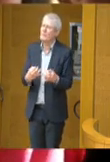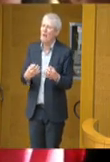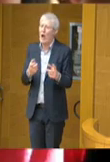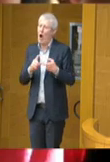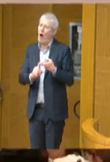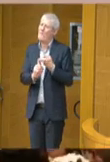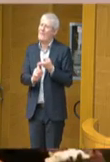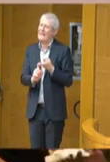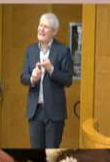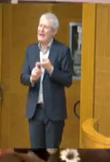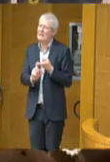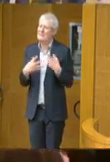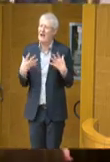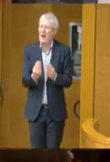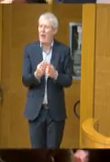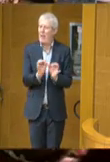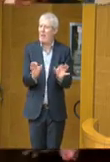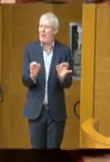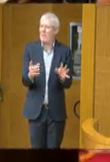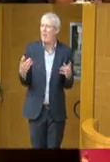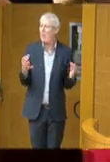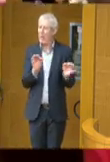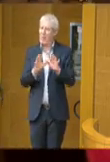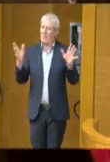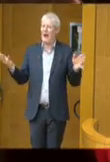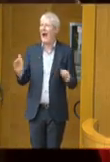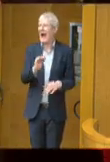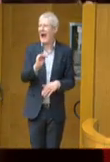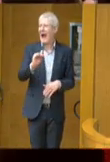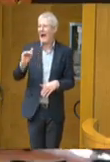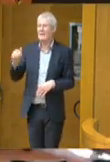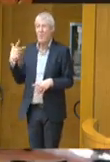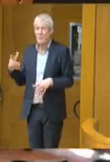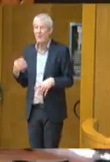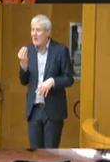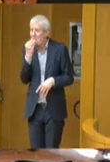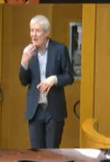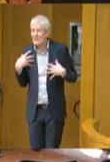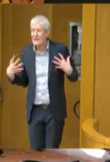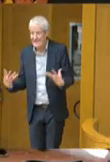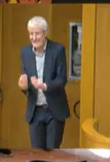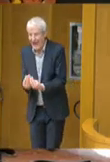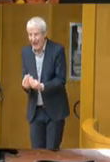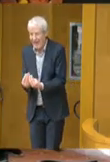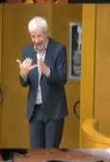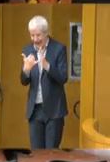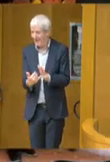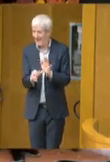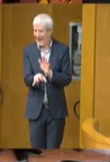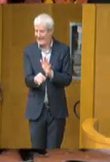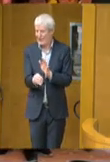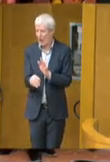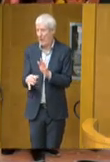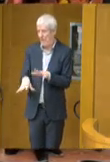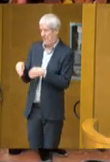e disinvoltura nei rapporti tra i ragazzi, frutto anche della condivisione del pasto insieme, subito dopo la fine delle